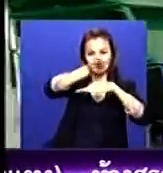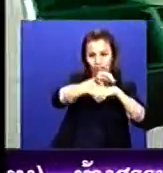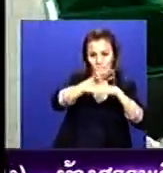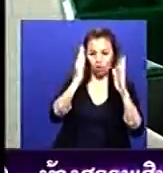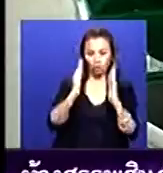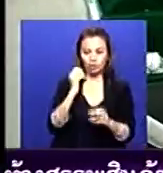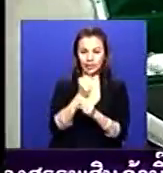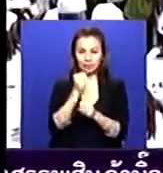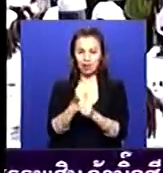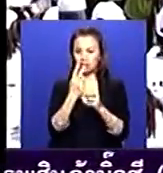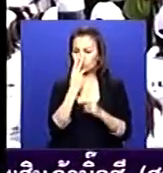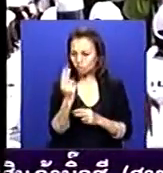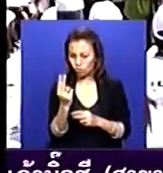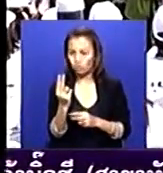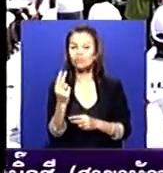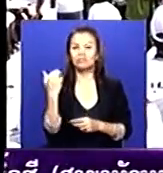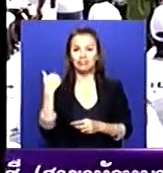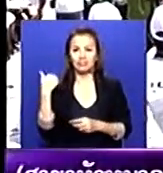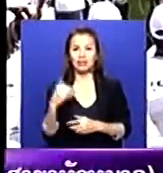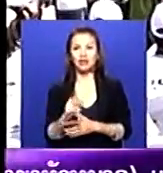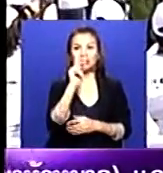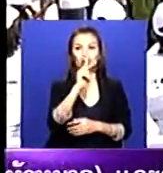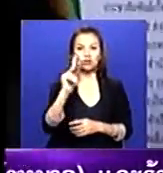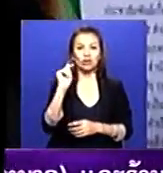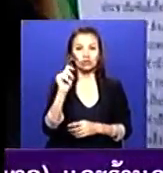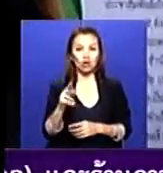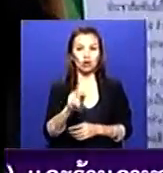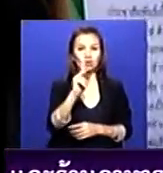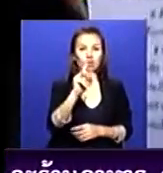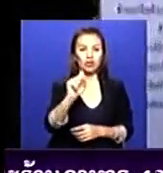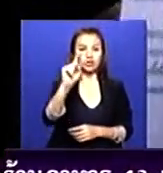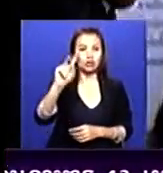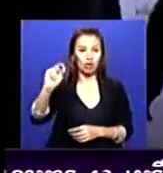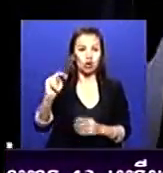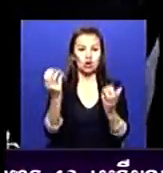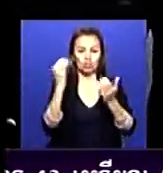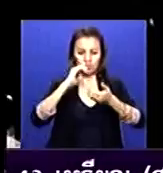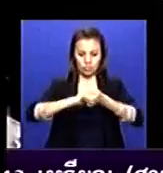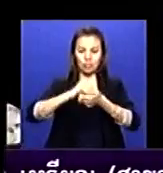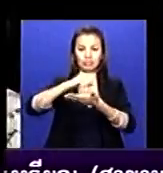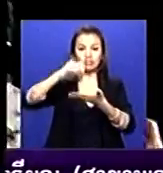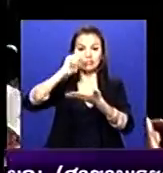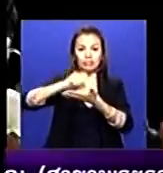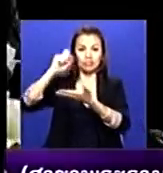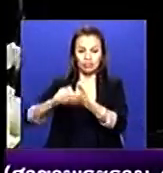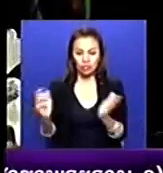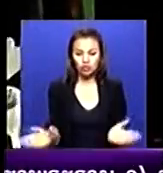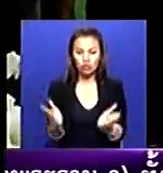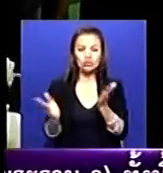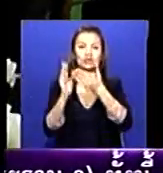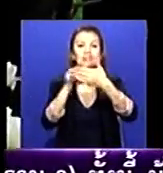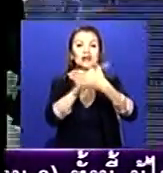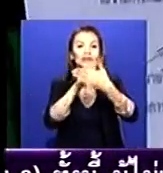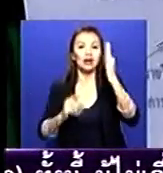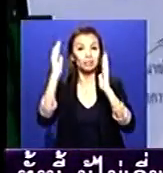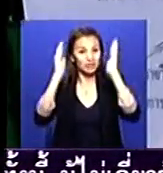าอย่างหนาแน่นขณะที่กกต.ก็ร่วมกับกศน.ลงนามบันทึกความร่วมมือเพื่อส่งเสริมประชาธิปไตยและการเลือกตั้งพ